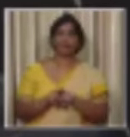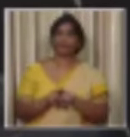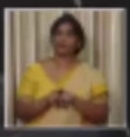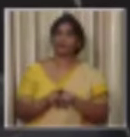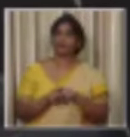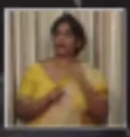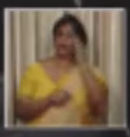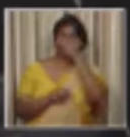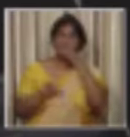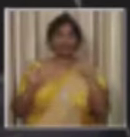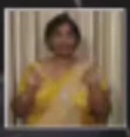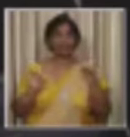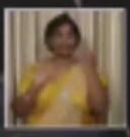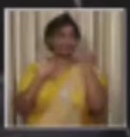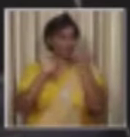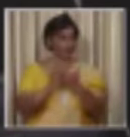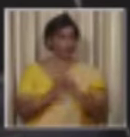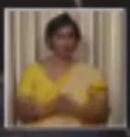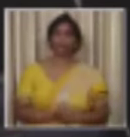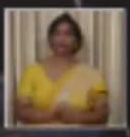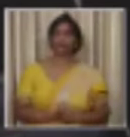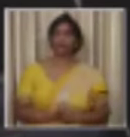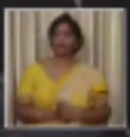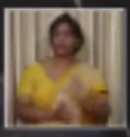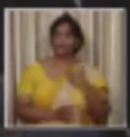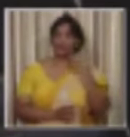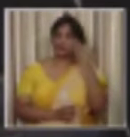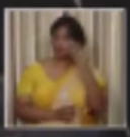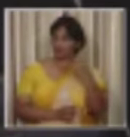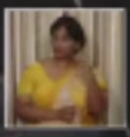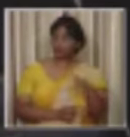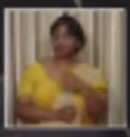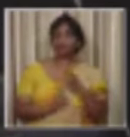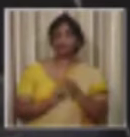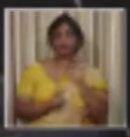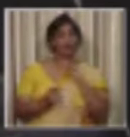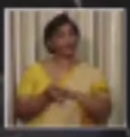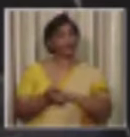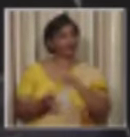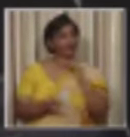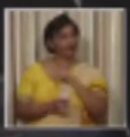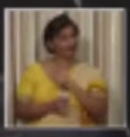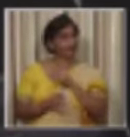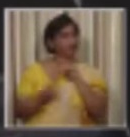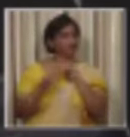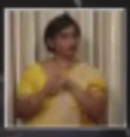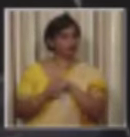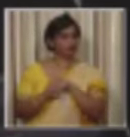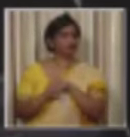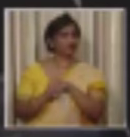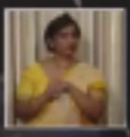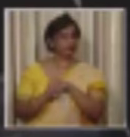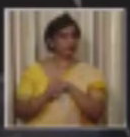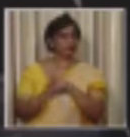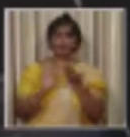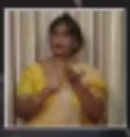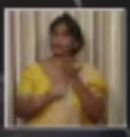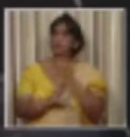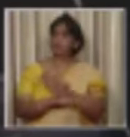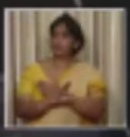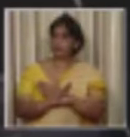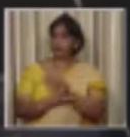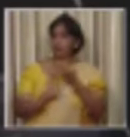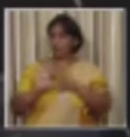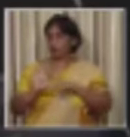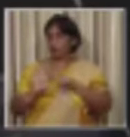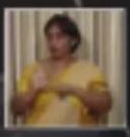ලස්සන නාට්‍යයේ ඉදිරිපත් කරා. අපි දැක්කා ඒගොල්ලෝ ජනාධිපති ලේකම් කාර්යාලයද කොහෙද කලින් ටිකක්